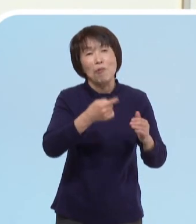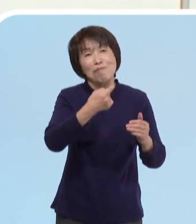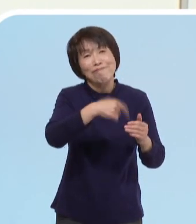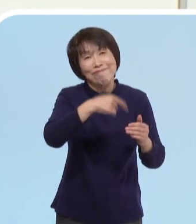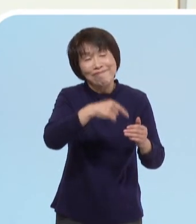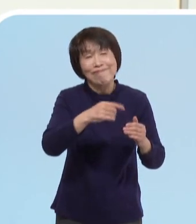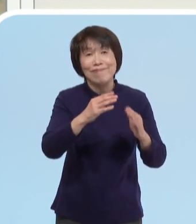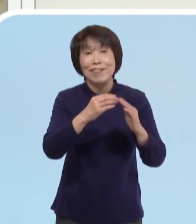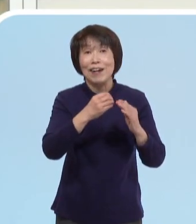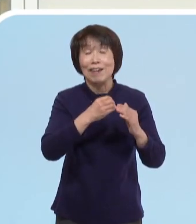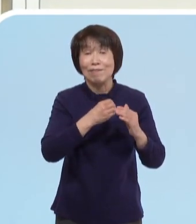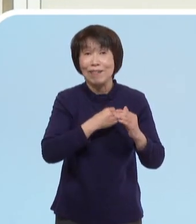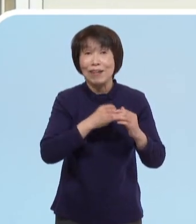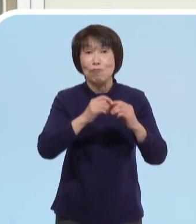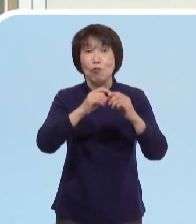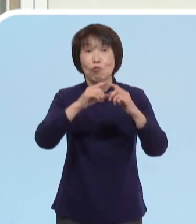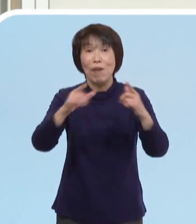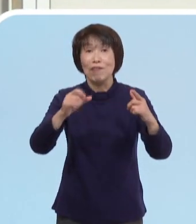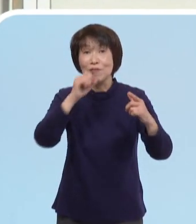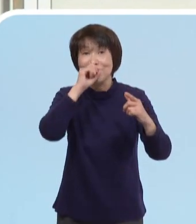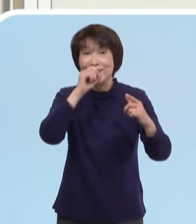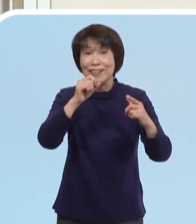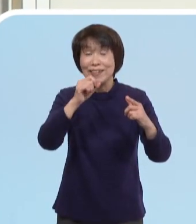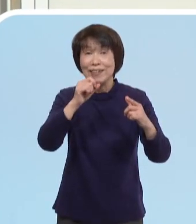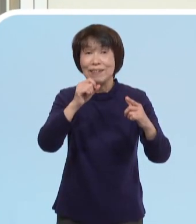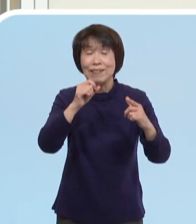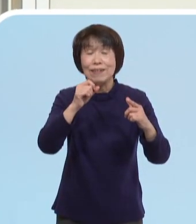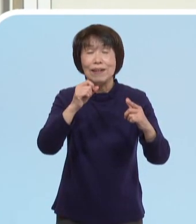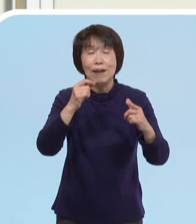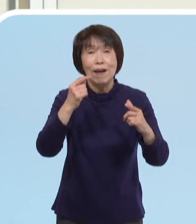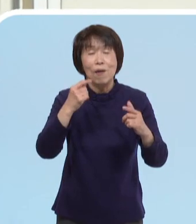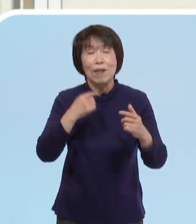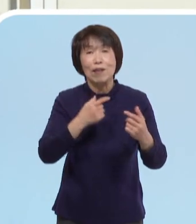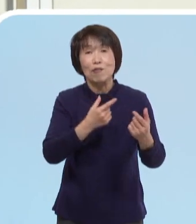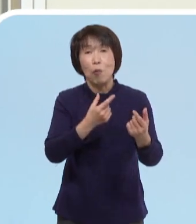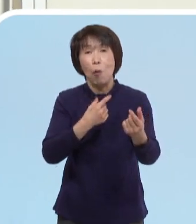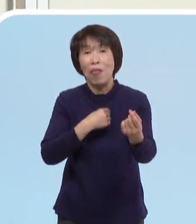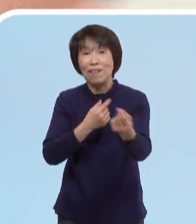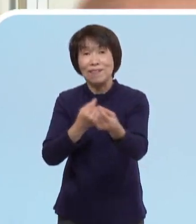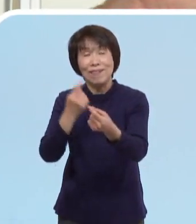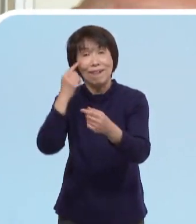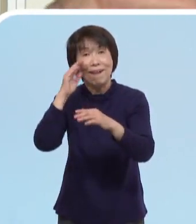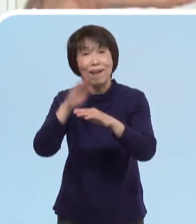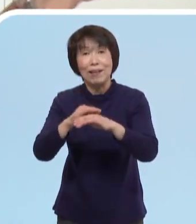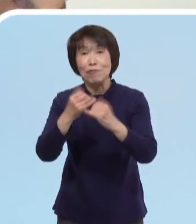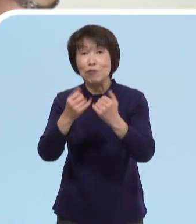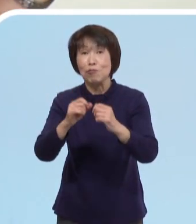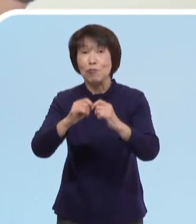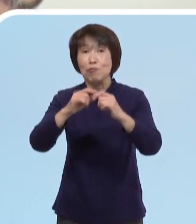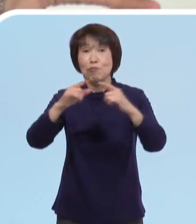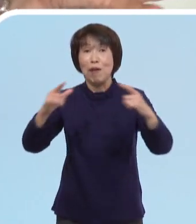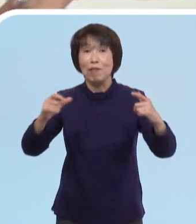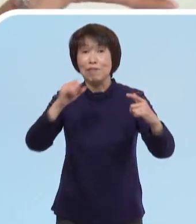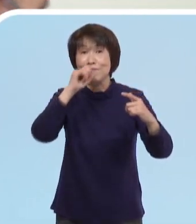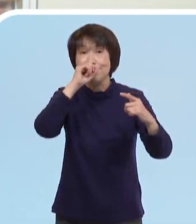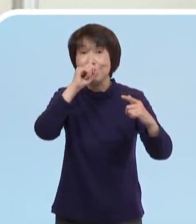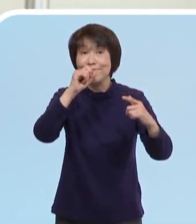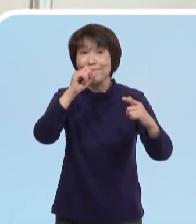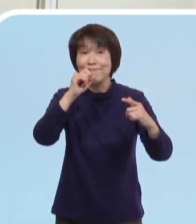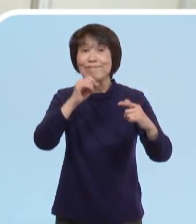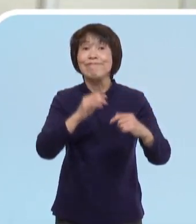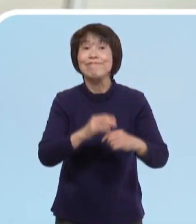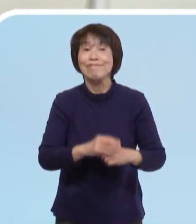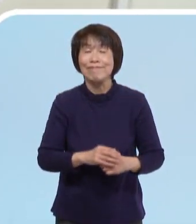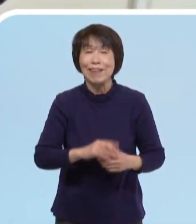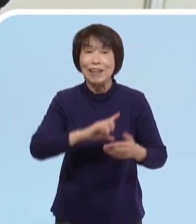にもするし、会員さんが増えるとやっぱりこういうの、こういう考えの人が だんだん増えるということですからね、やっぱり会員